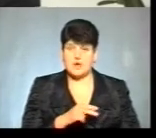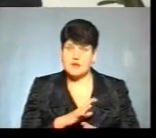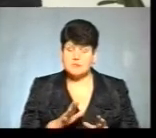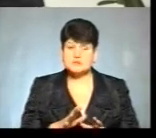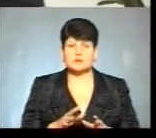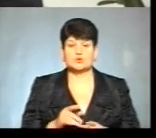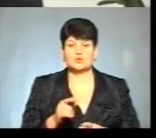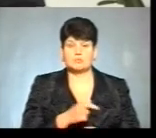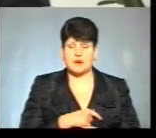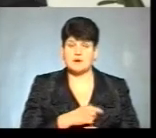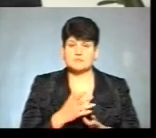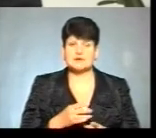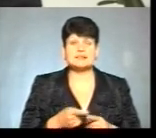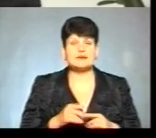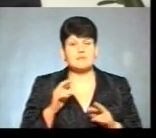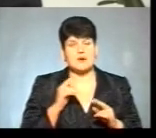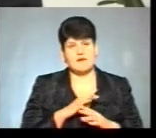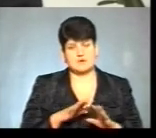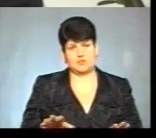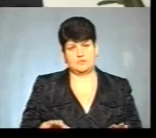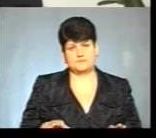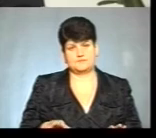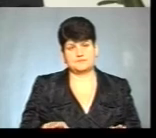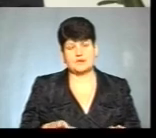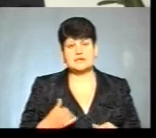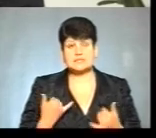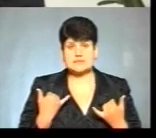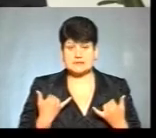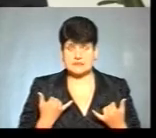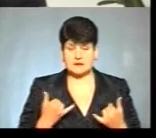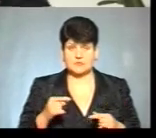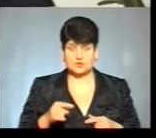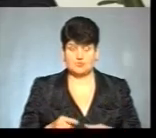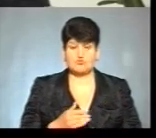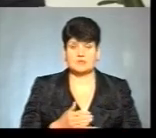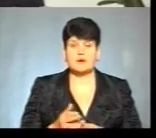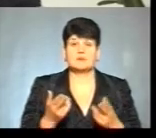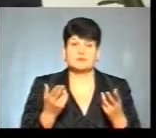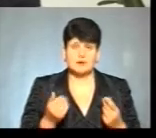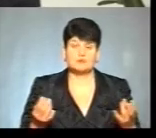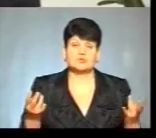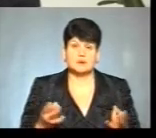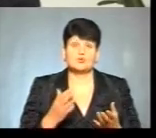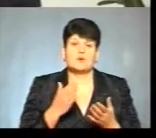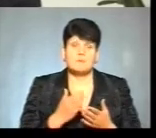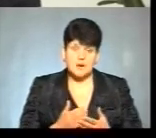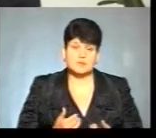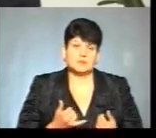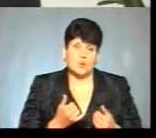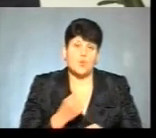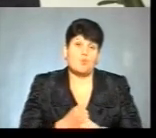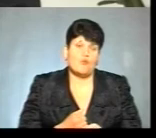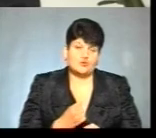що це є неправильно, так? Але зараз на тому етапі так потрібно мати ці повноваження для того, щоб